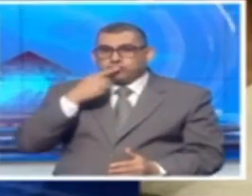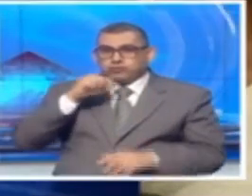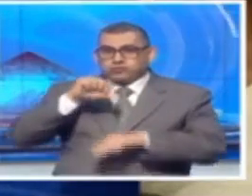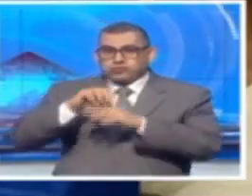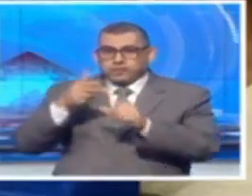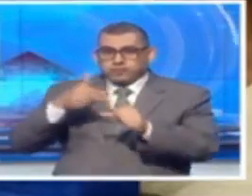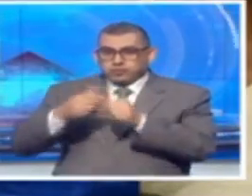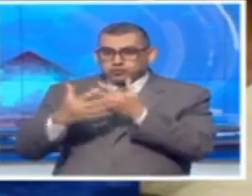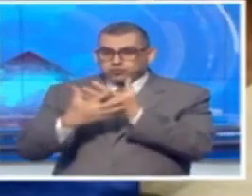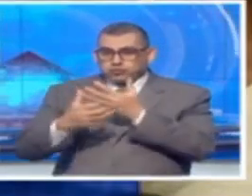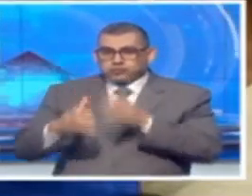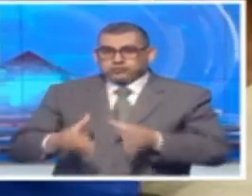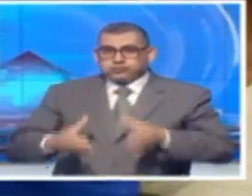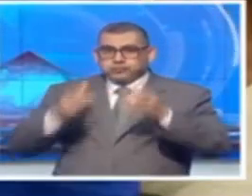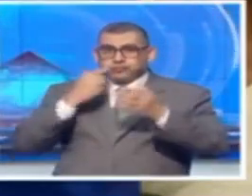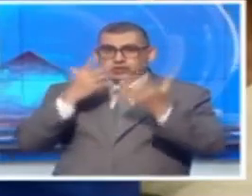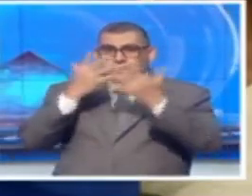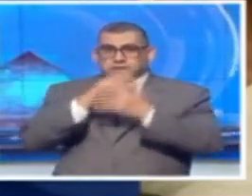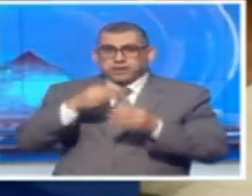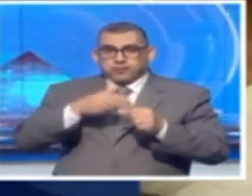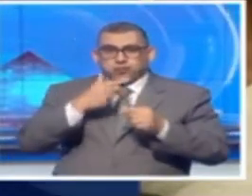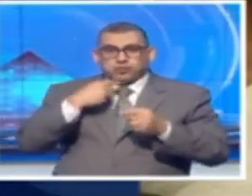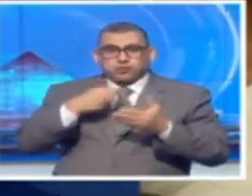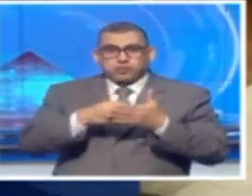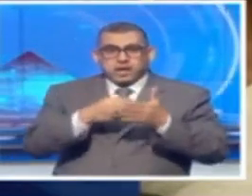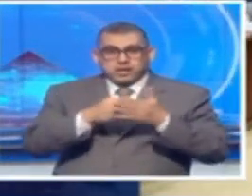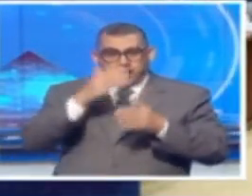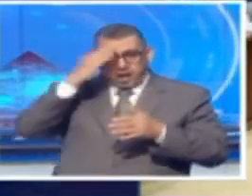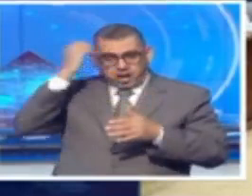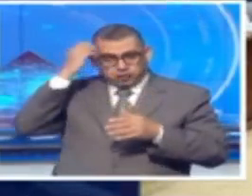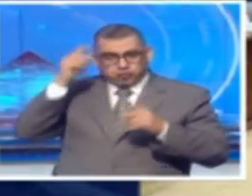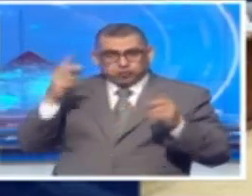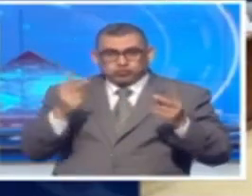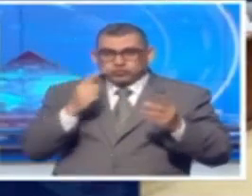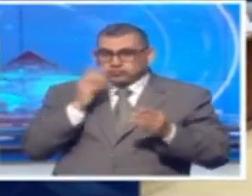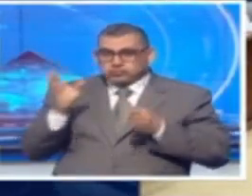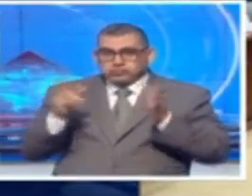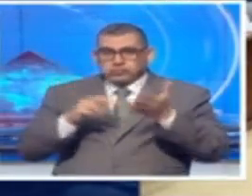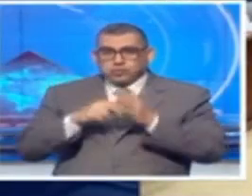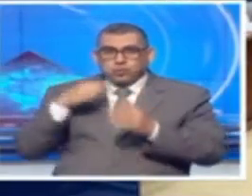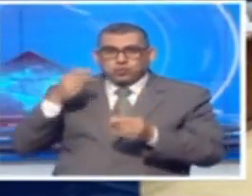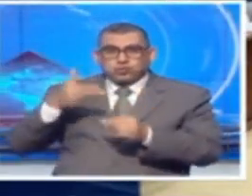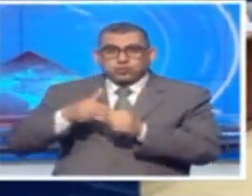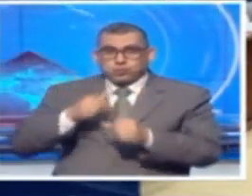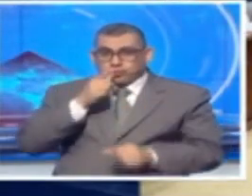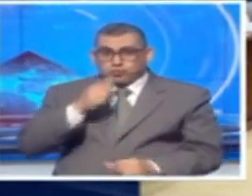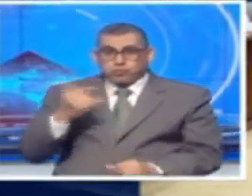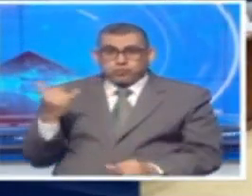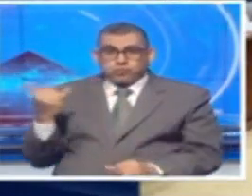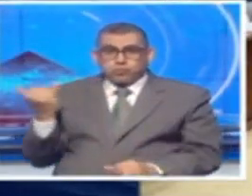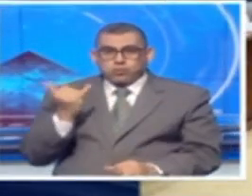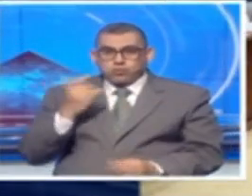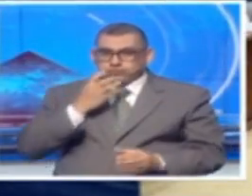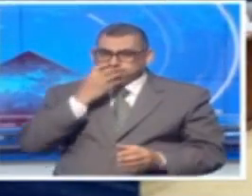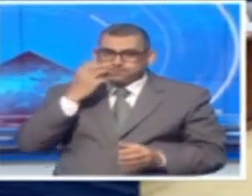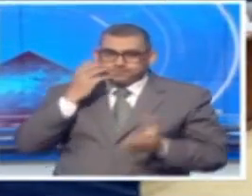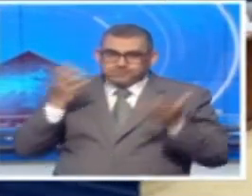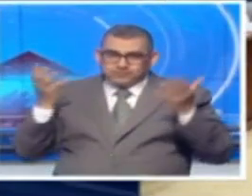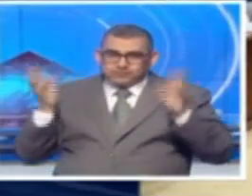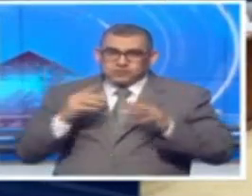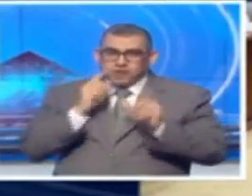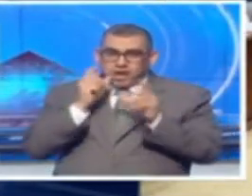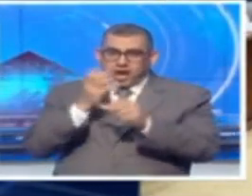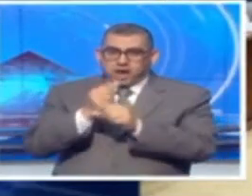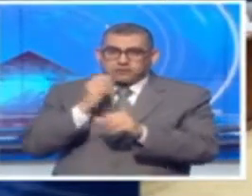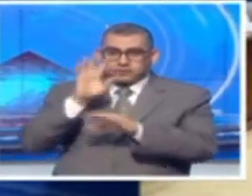بالإسكندرية ومجمع إنوبك لإنتاج السولار بأسيوط. هذا وأكد وزير البترول أهمية تكثيف الحفاظ